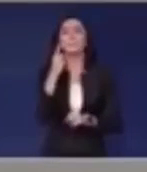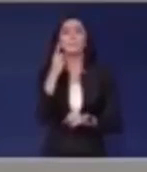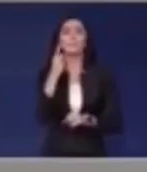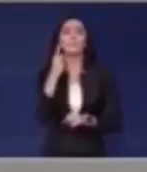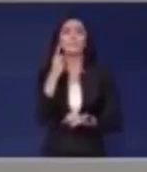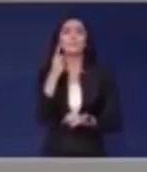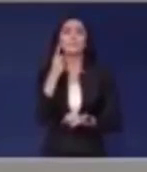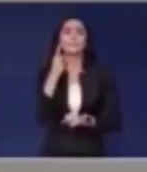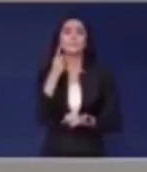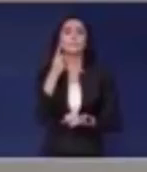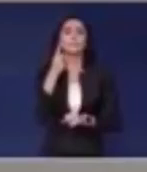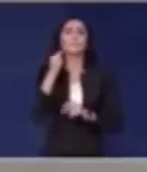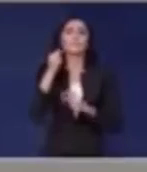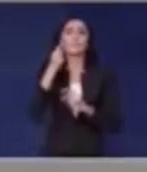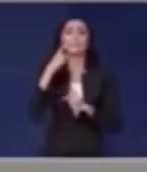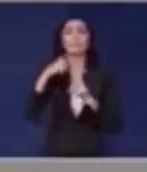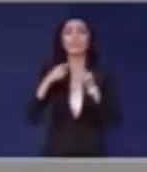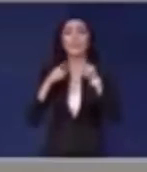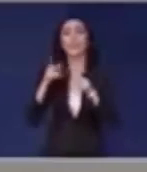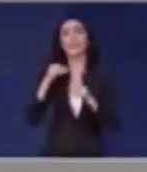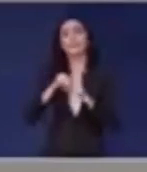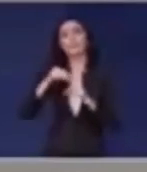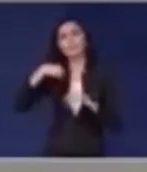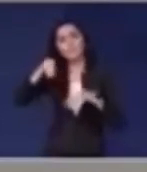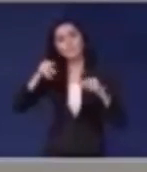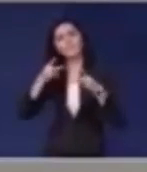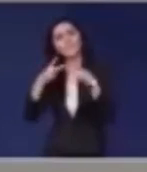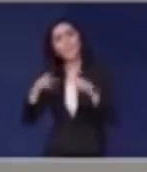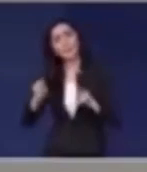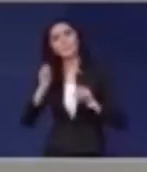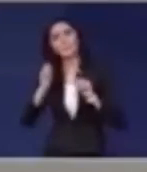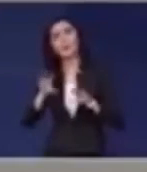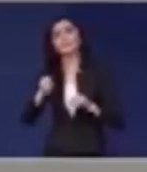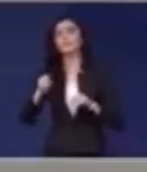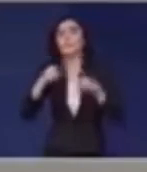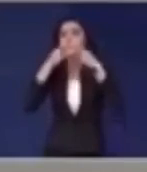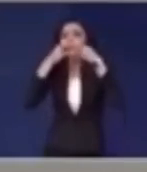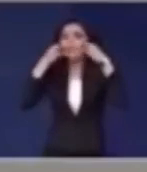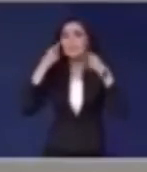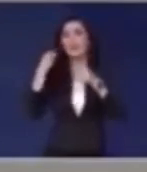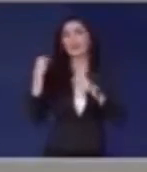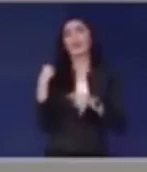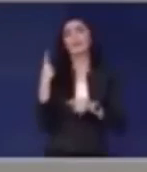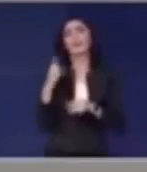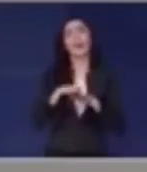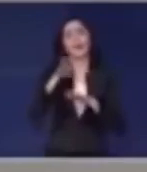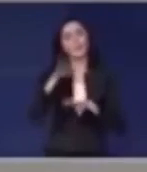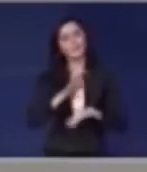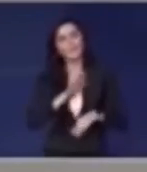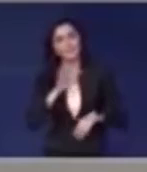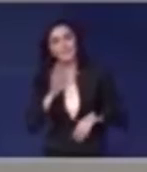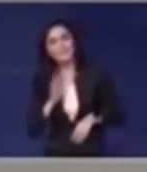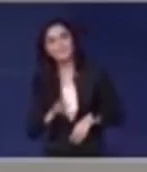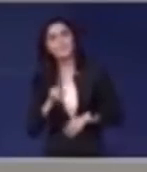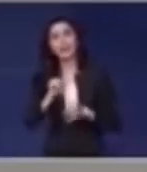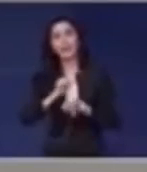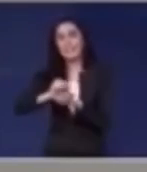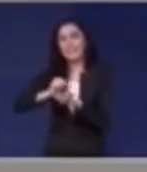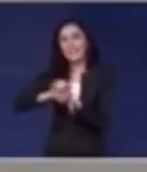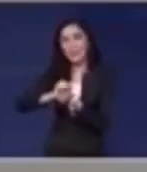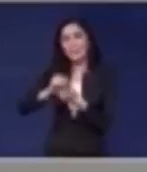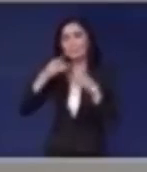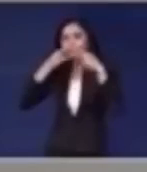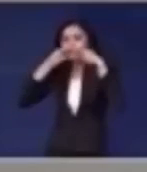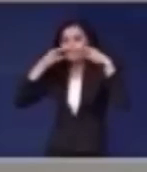sınırla serbest bıraktık Şimdi bez maske ile ilgili yeni bir adım atıyoruz yıkanabilir